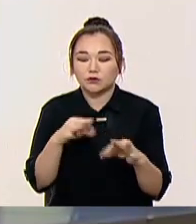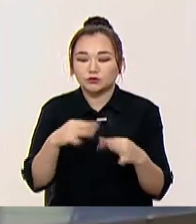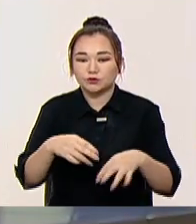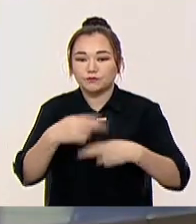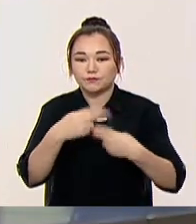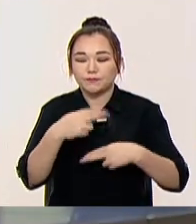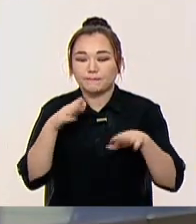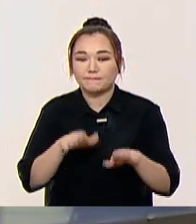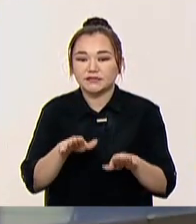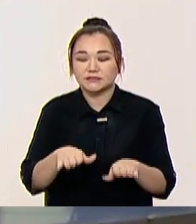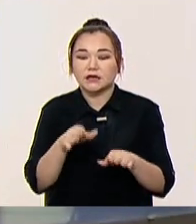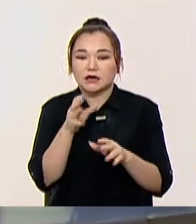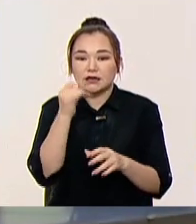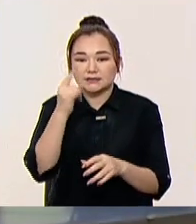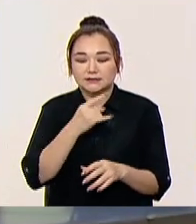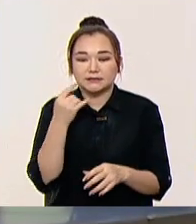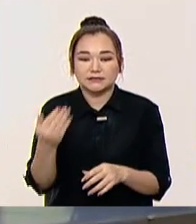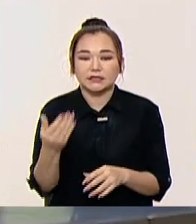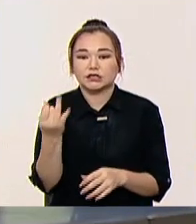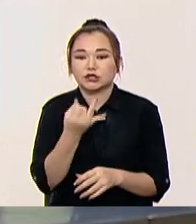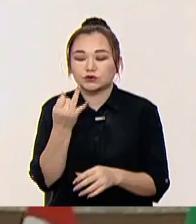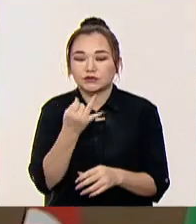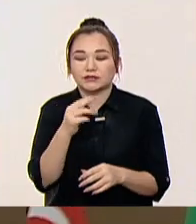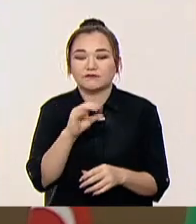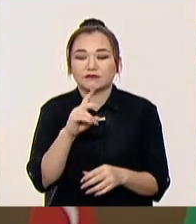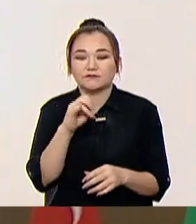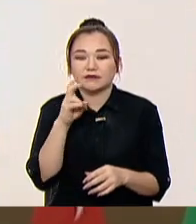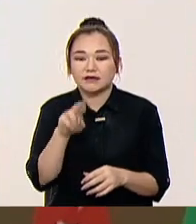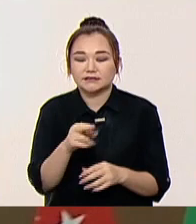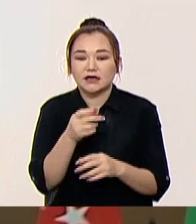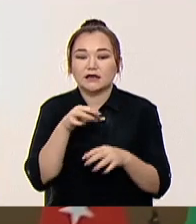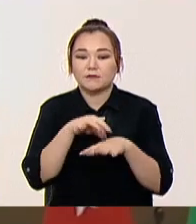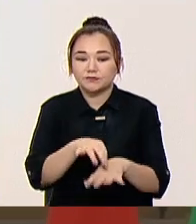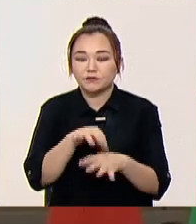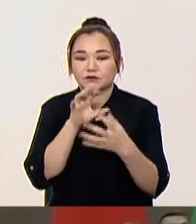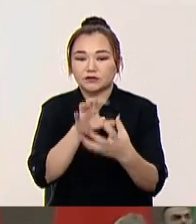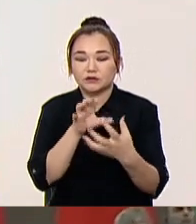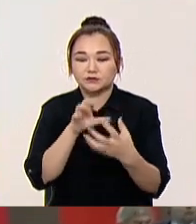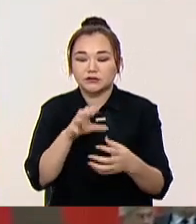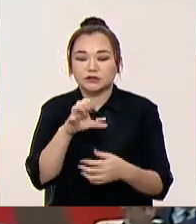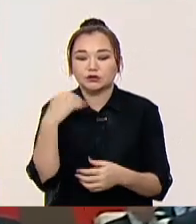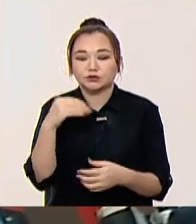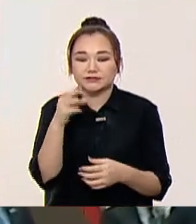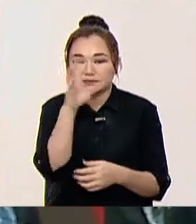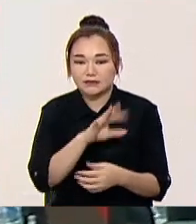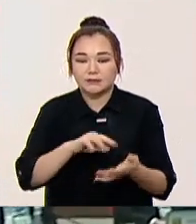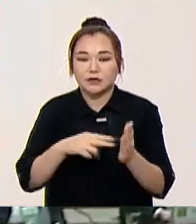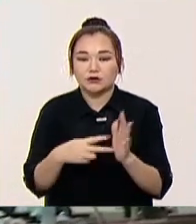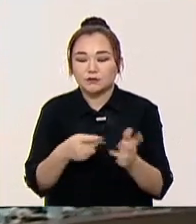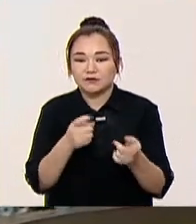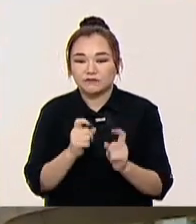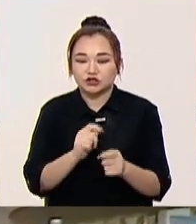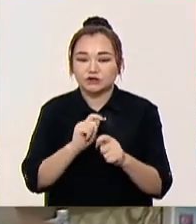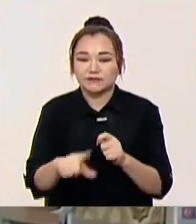пункты казахстанская сторона заинтересована в диверсификации транспортных маршрутов с тюркскими странами и планирует привлечь